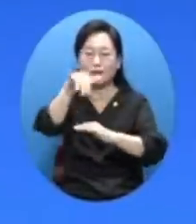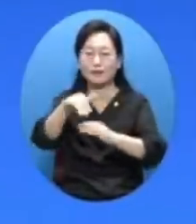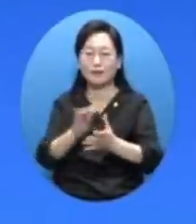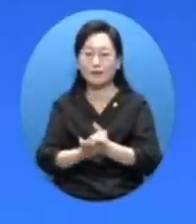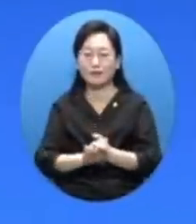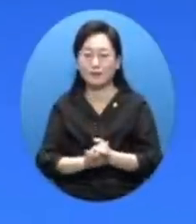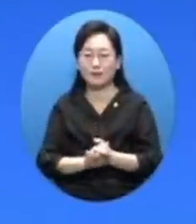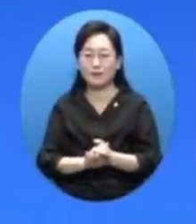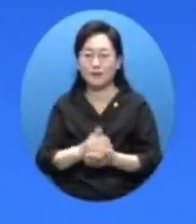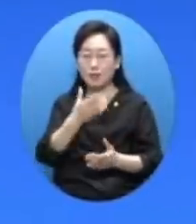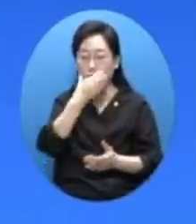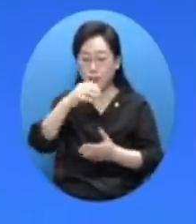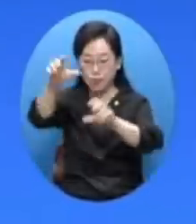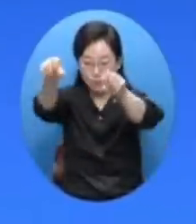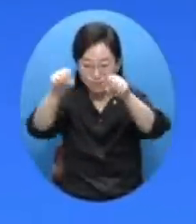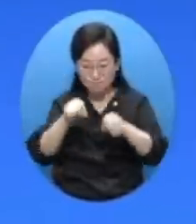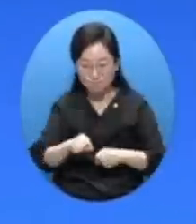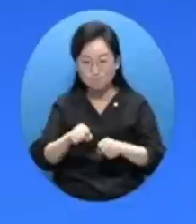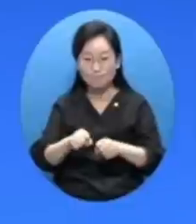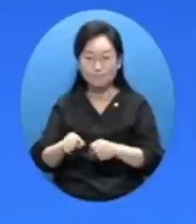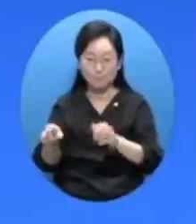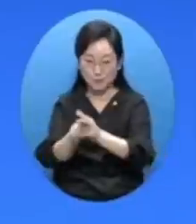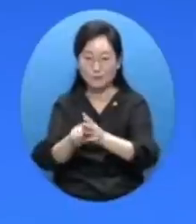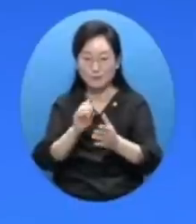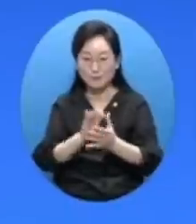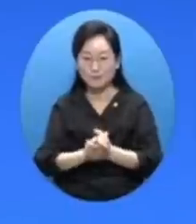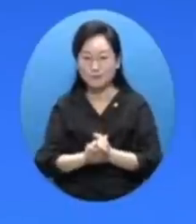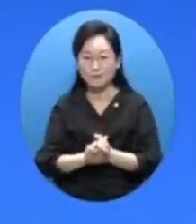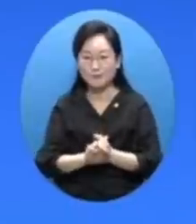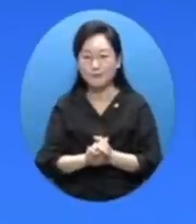그 복열은 모두에게 임할 것입니다